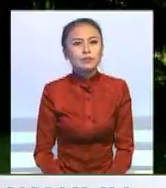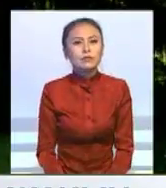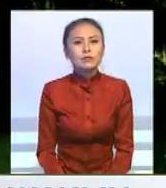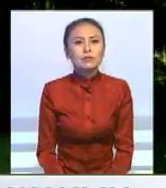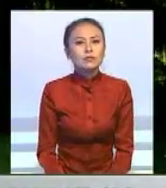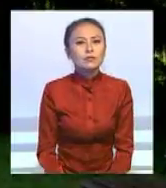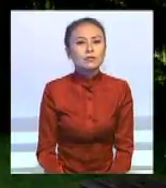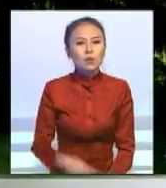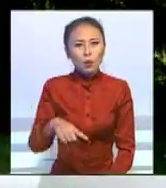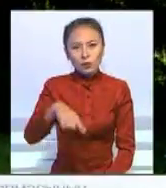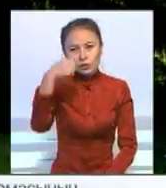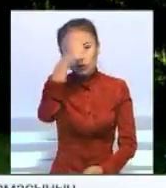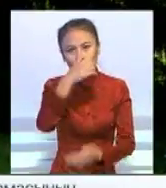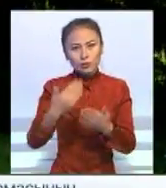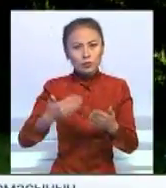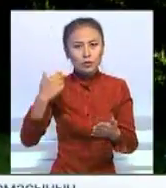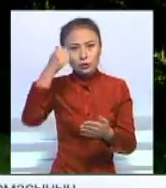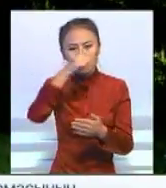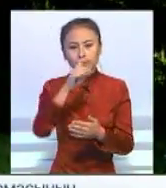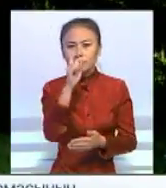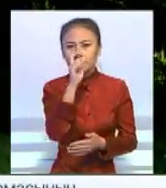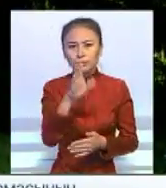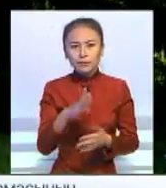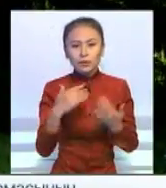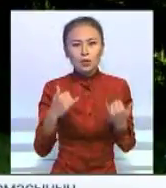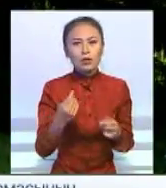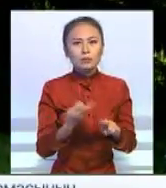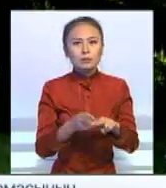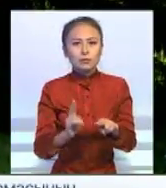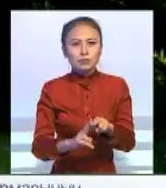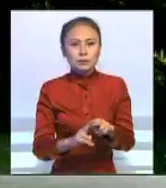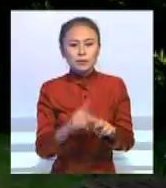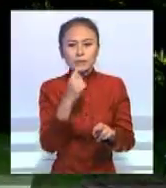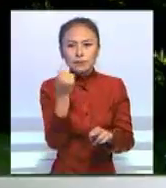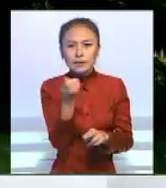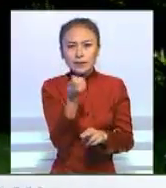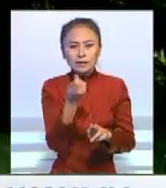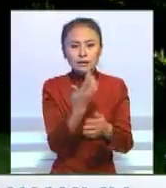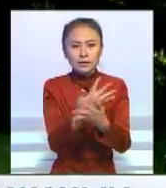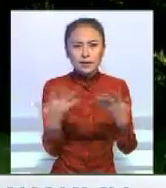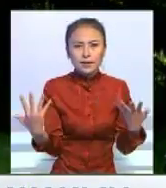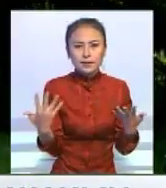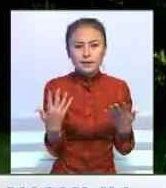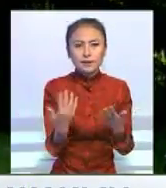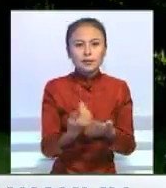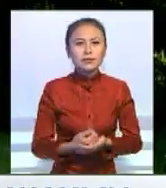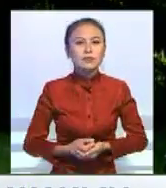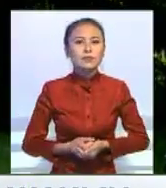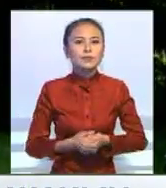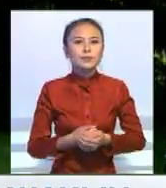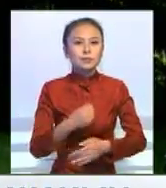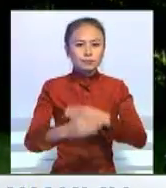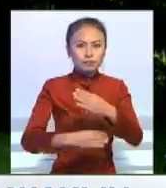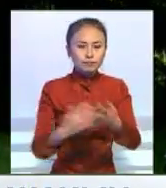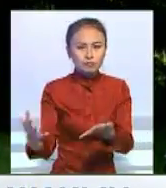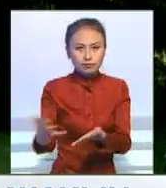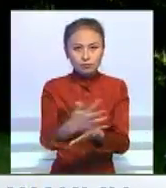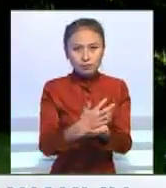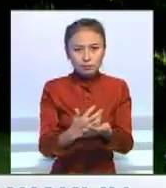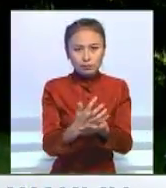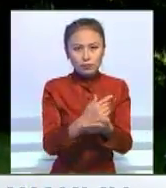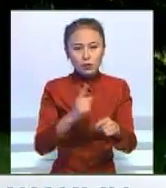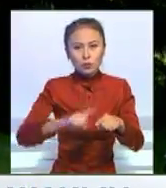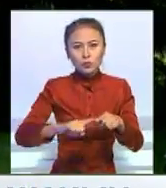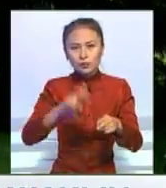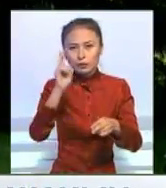жылмен салыстырғанда қарқын жаман емес. Дәнді дақылдар дейміз, оның ішіндегі бидай сол орып алу науқаны